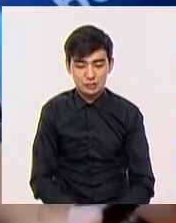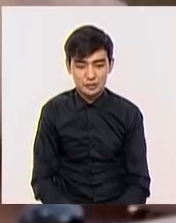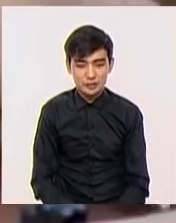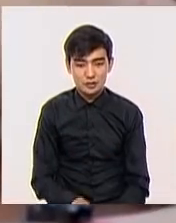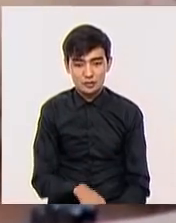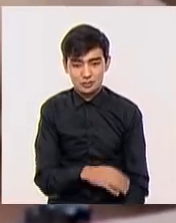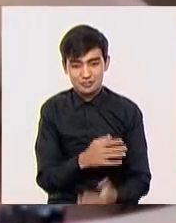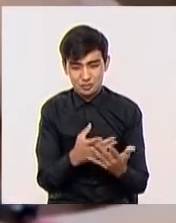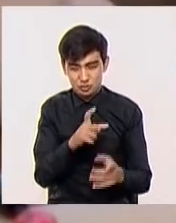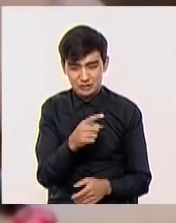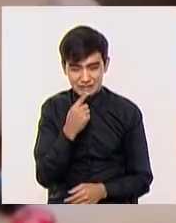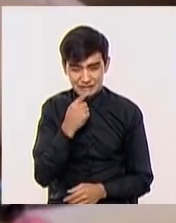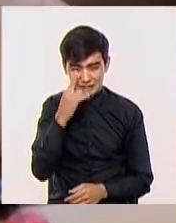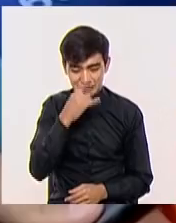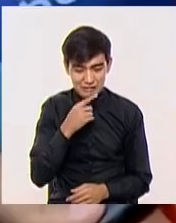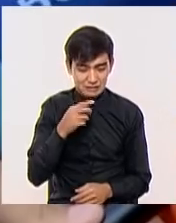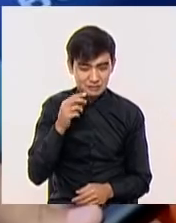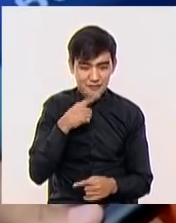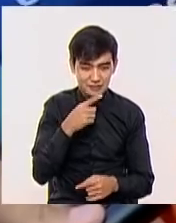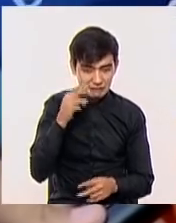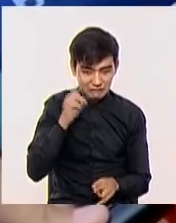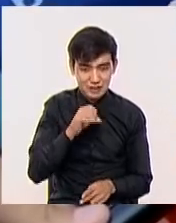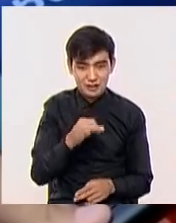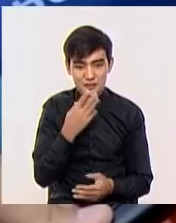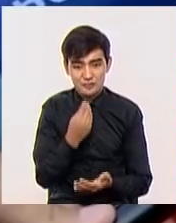қазақ тілінде де сөйлей алмайды. Өздерінің тарихын айту керек,